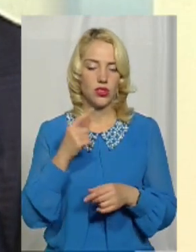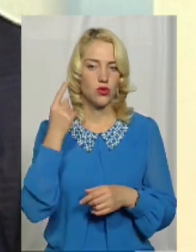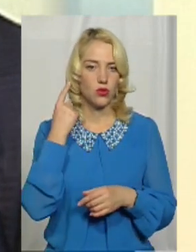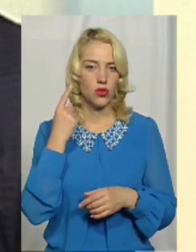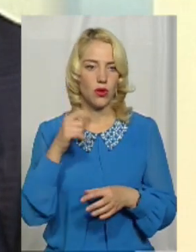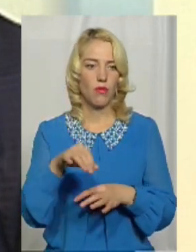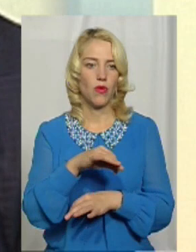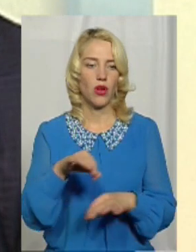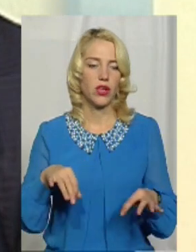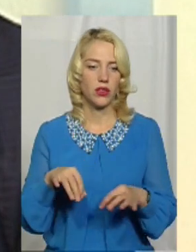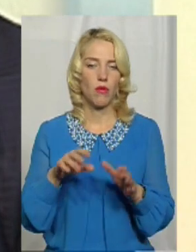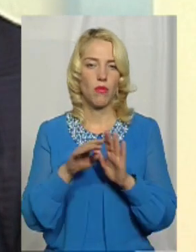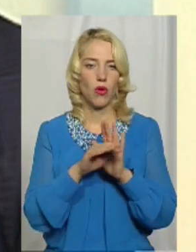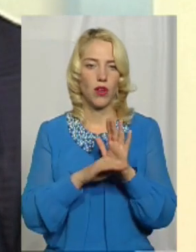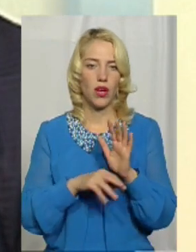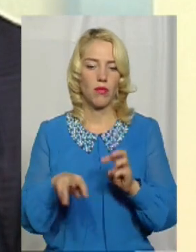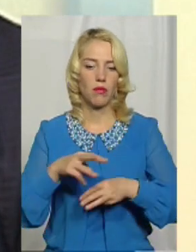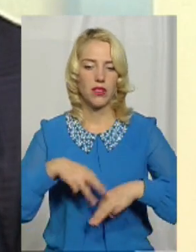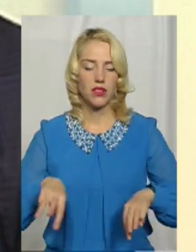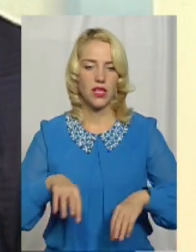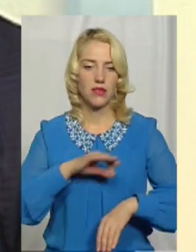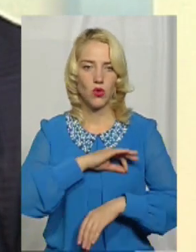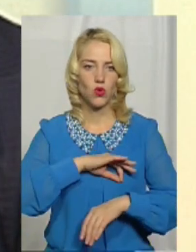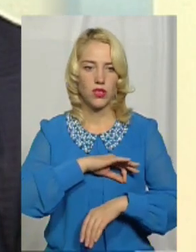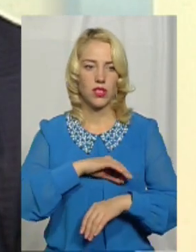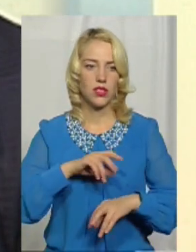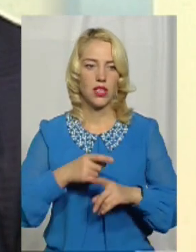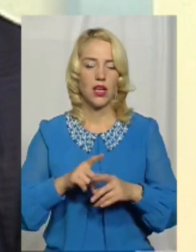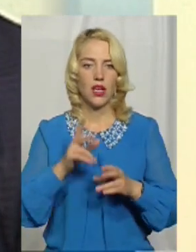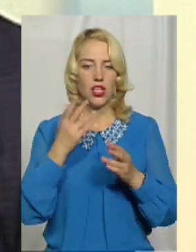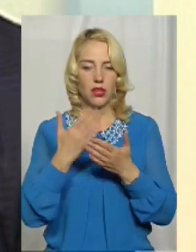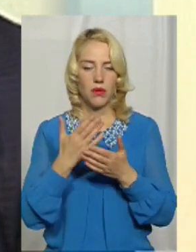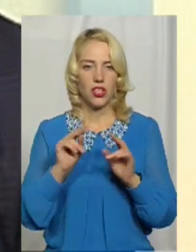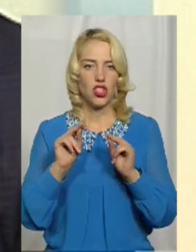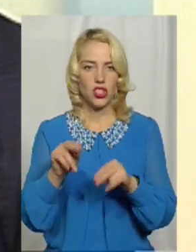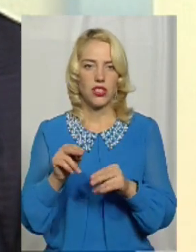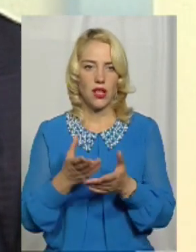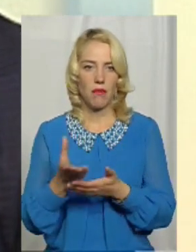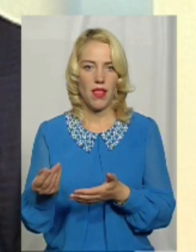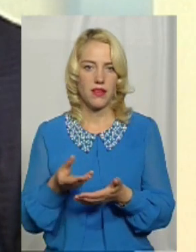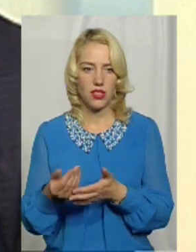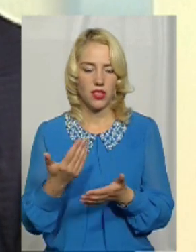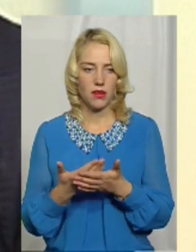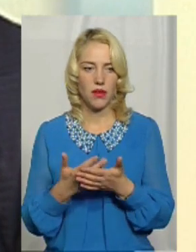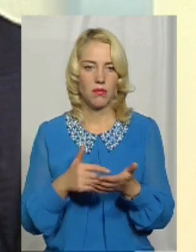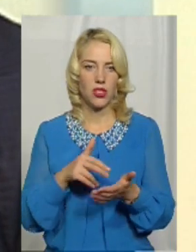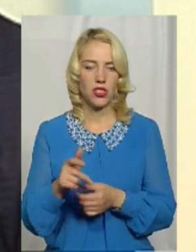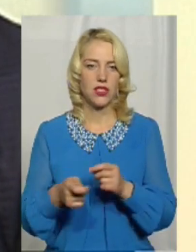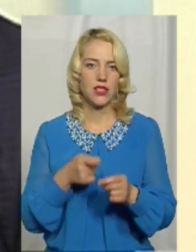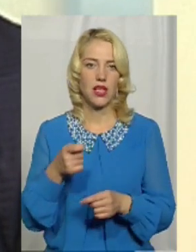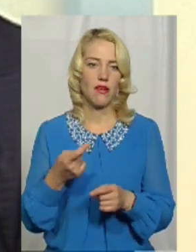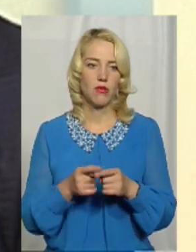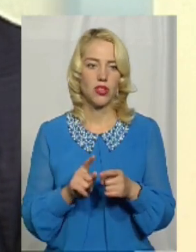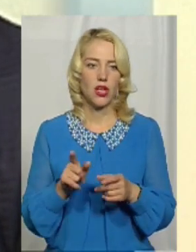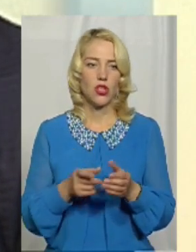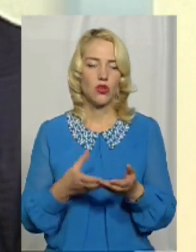чують проєкт, програму Міністерства юстиції, наприклад, «Чесна платіжка». Ось, і вже пішли з заявами про те, що от